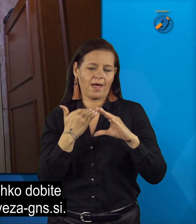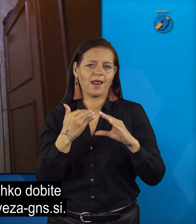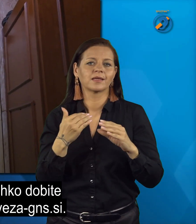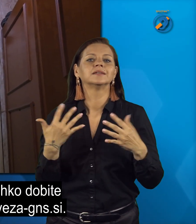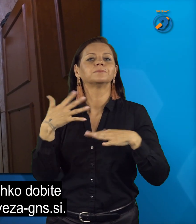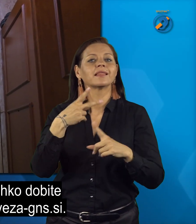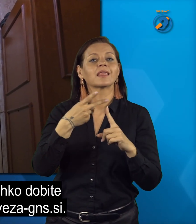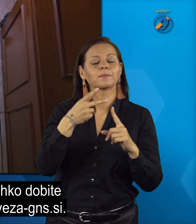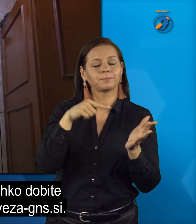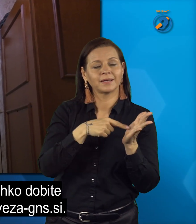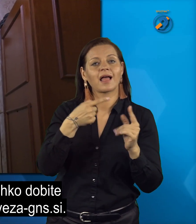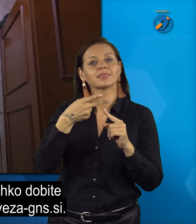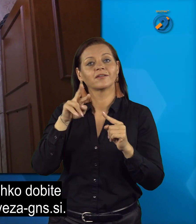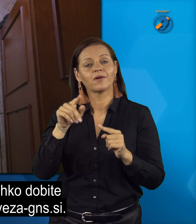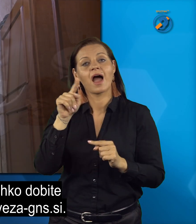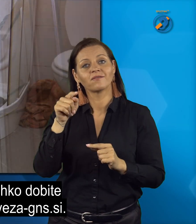na